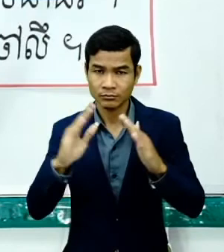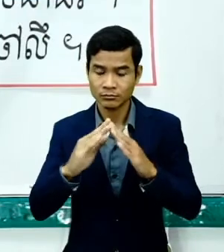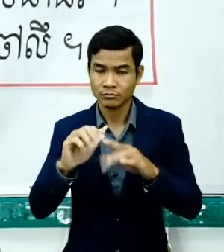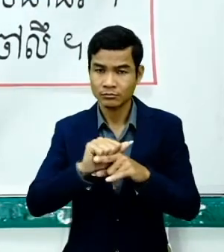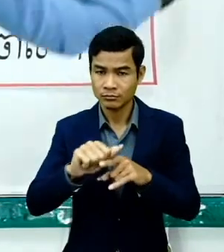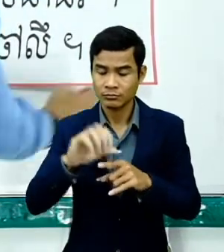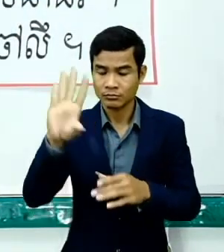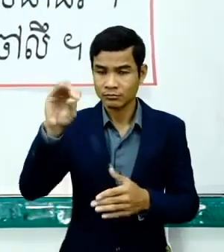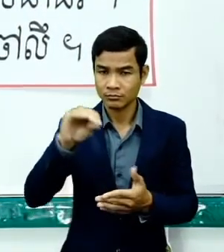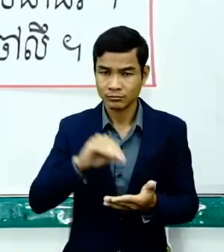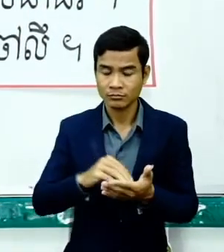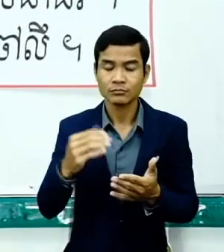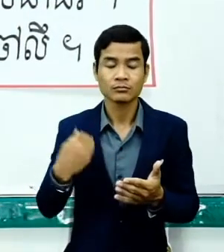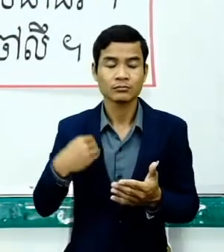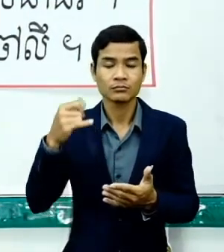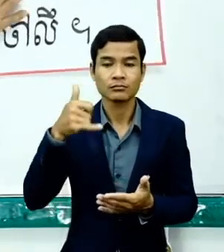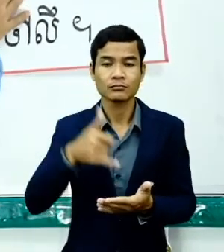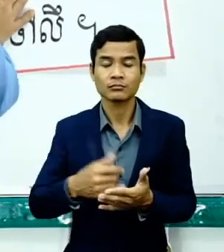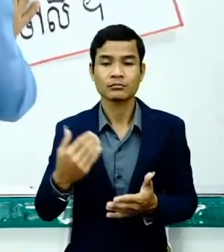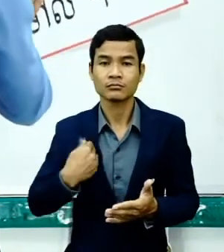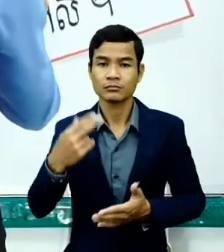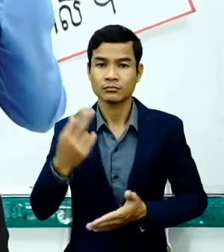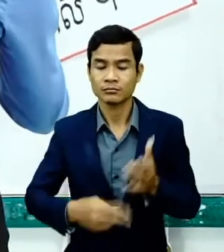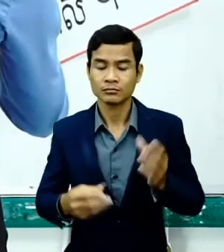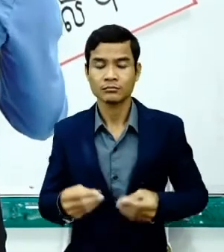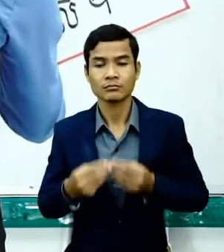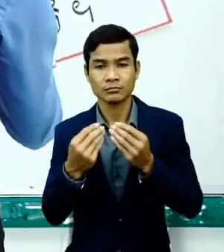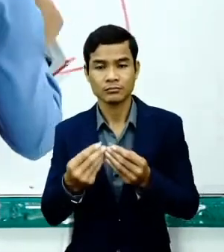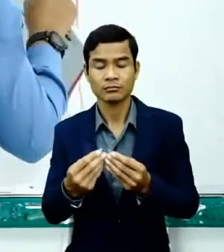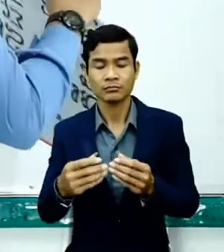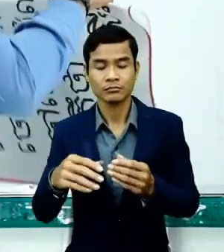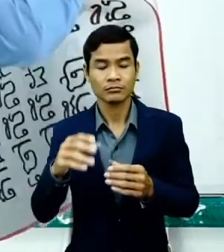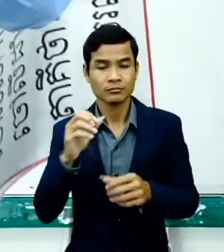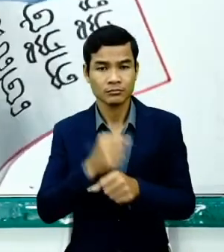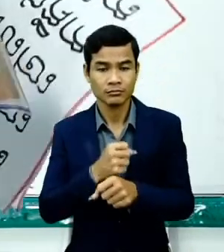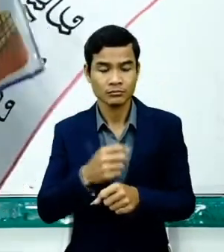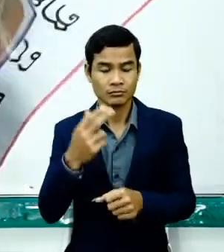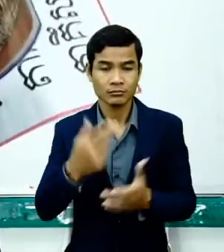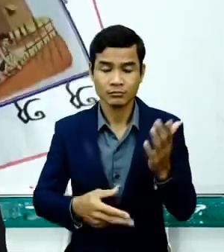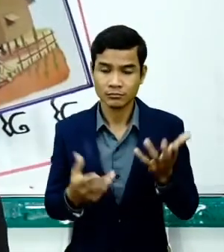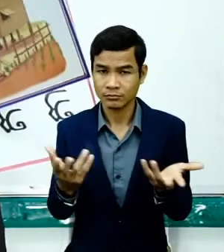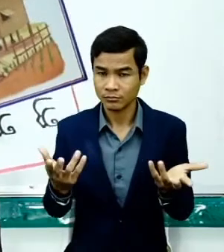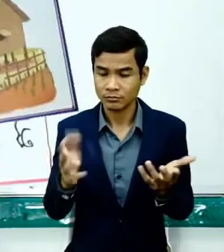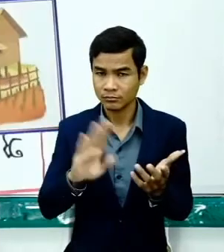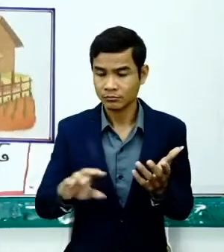ងៃនេះអ្នកគ្រូនឹងមានកិច្ចការផ្ទះអ្វីខ្លះឲ្យកូនកូនឲ្យកូនធ្វើ